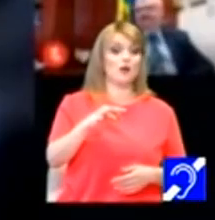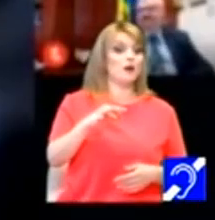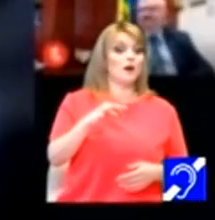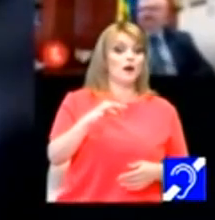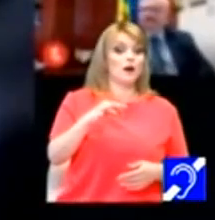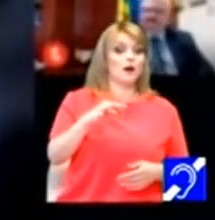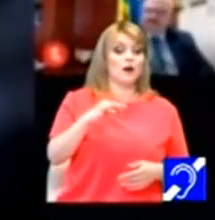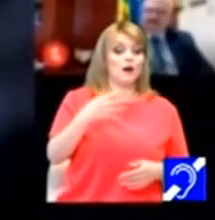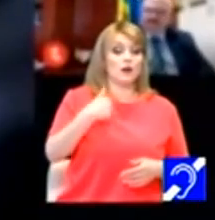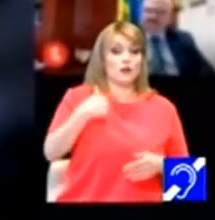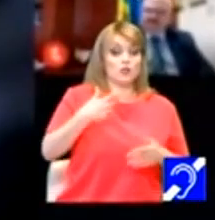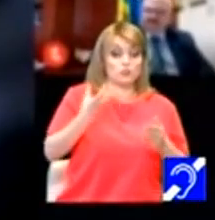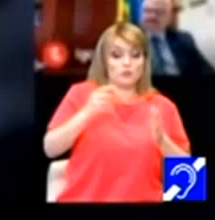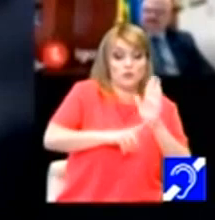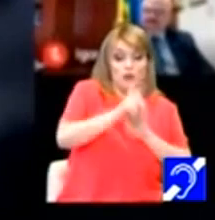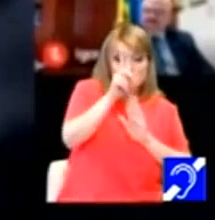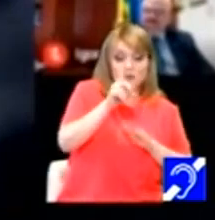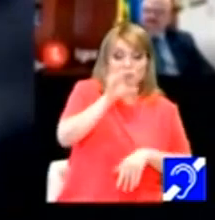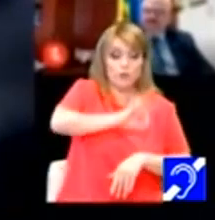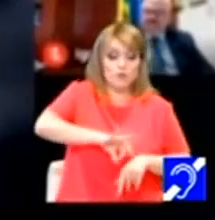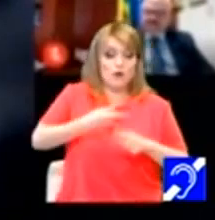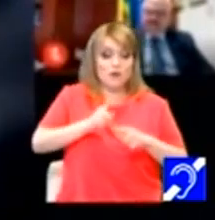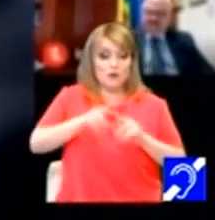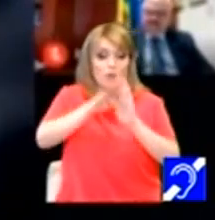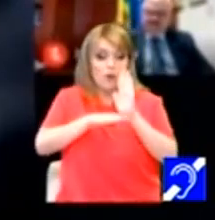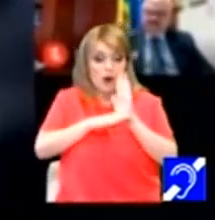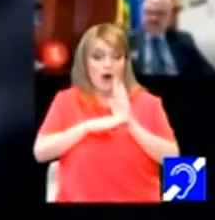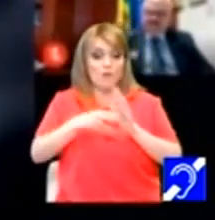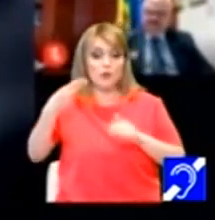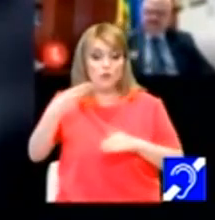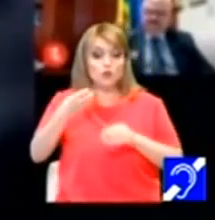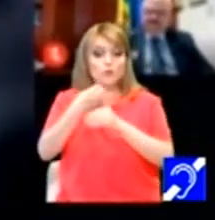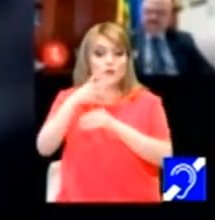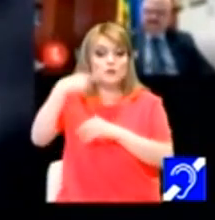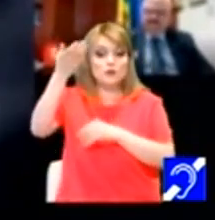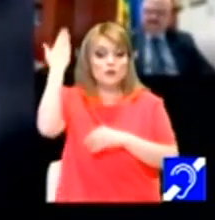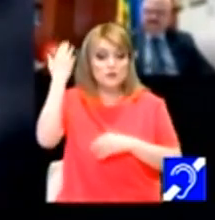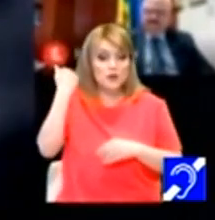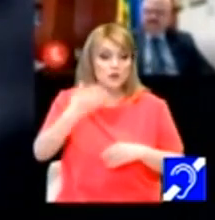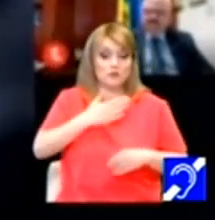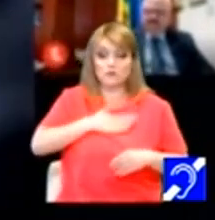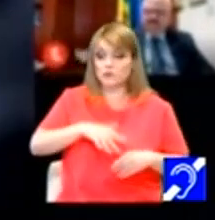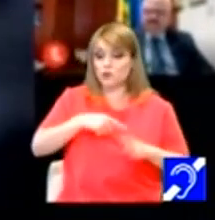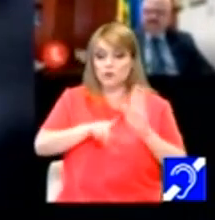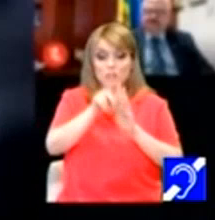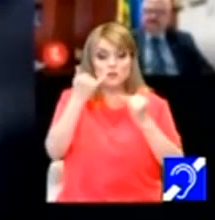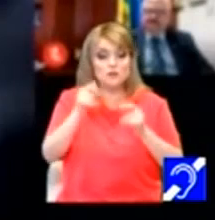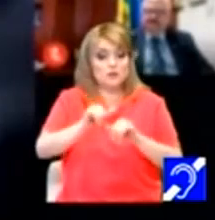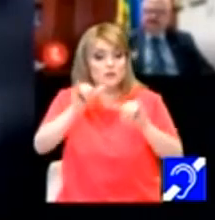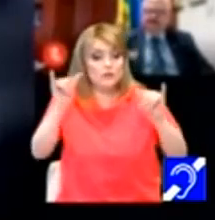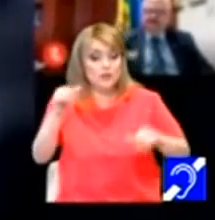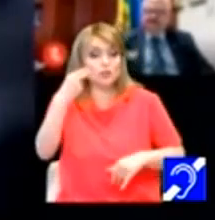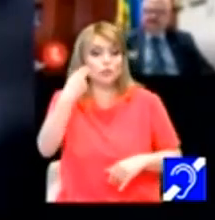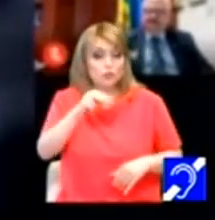de mare de a aduce aportul la schimbarea sistemului educațional la noi în țară și nu